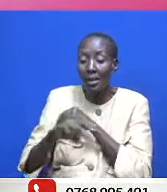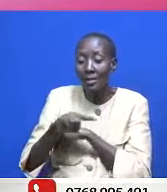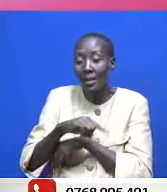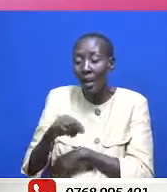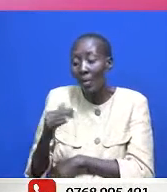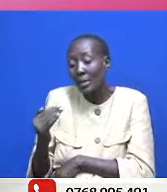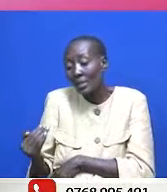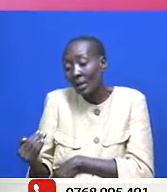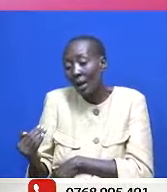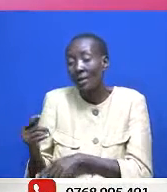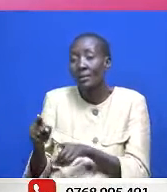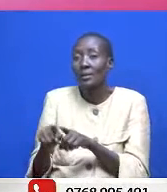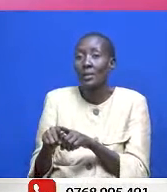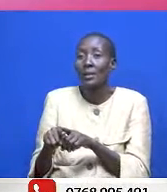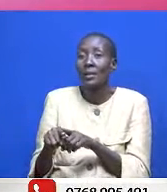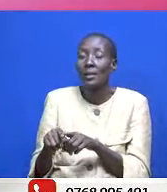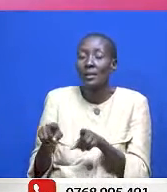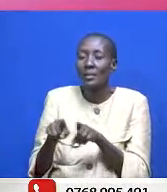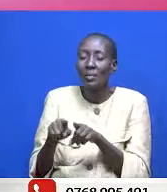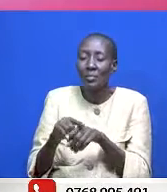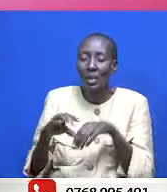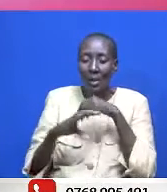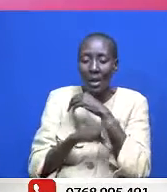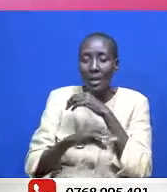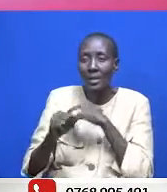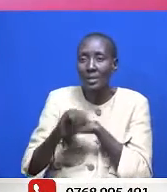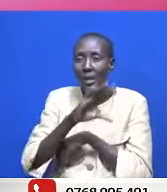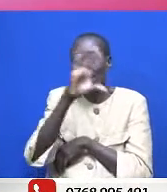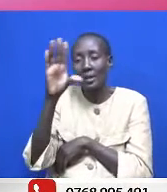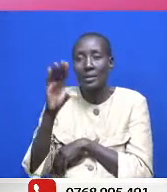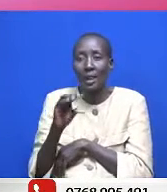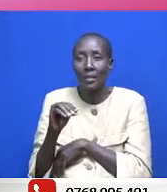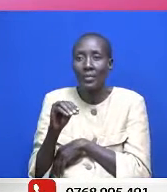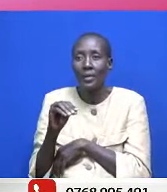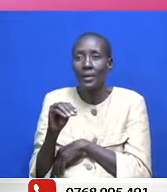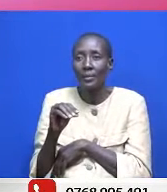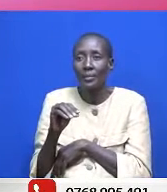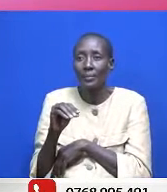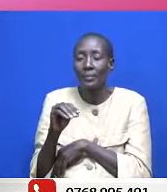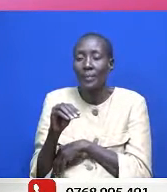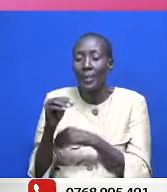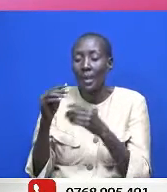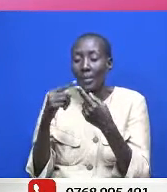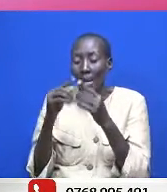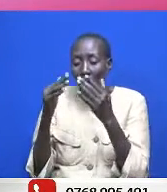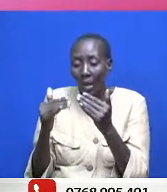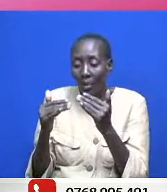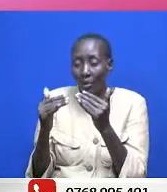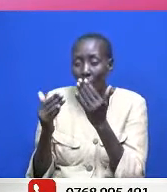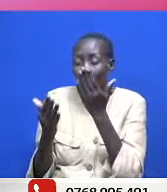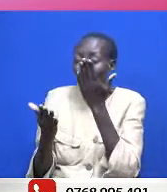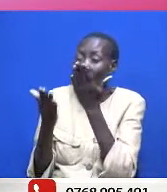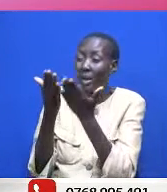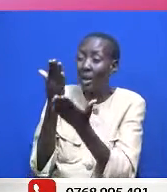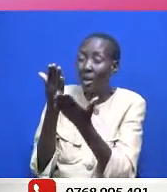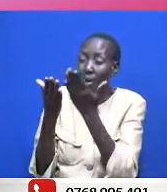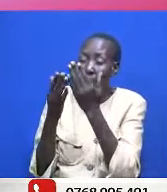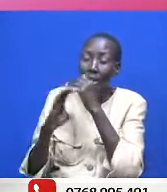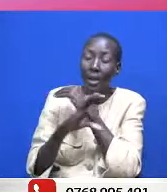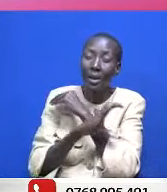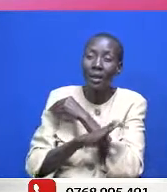katika bara la Afrika ni nchi changa sana. Kama demokrasia. Tunashindana sasa na mainchi ambaye zimekuwa na